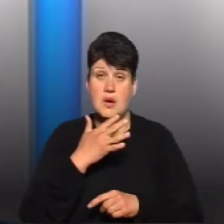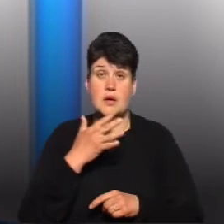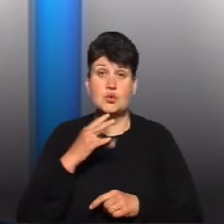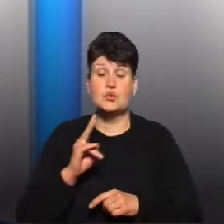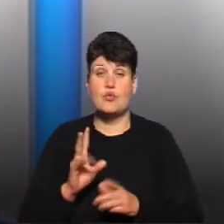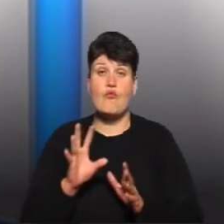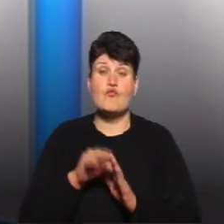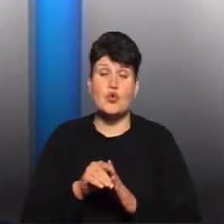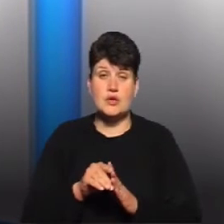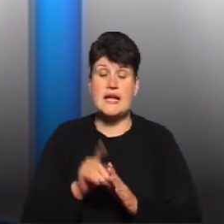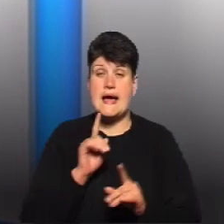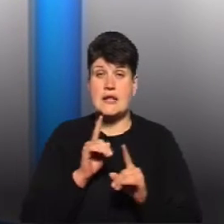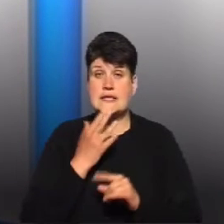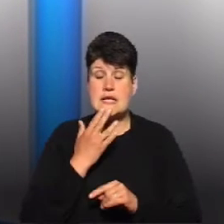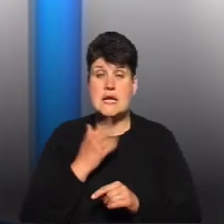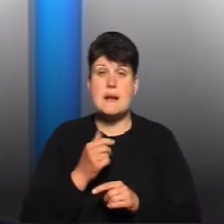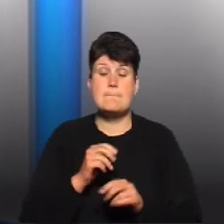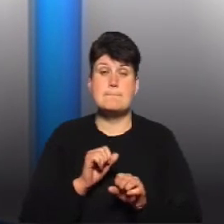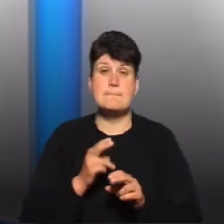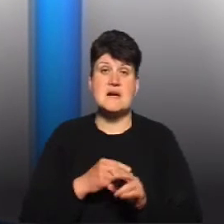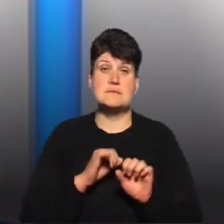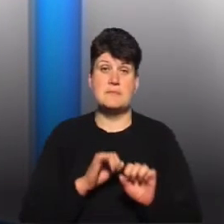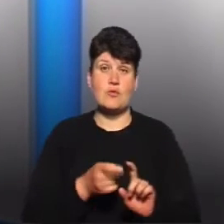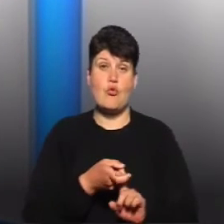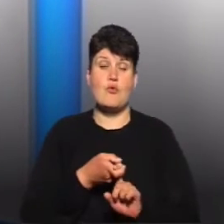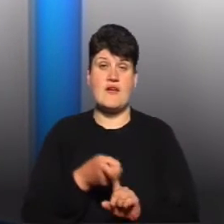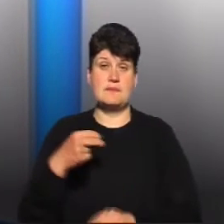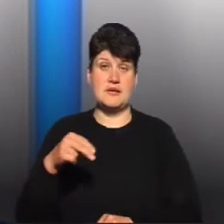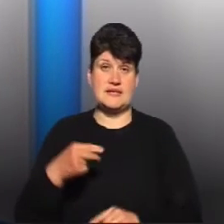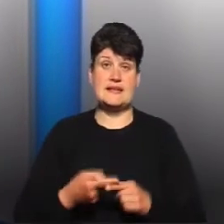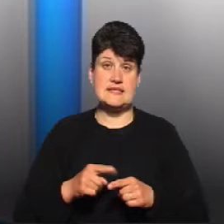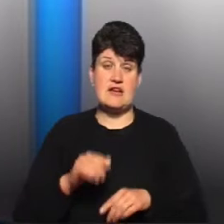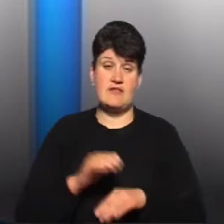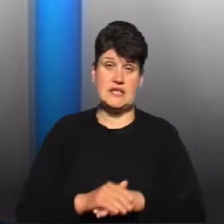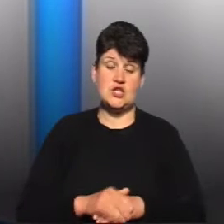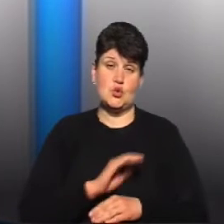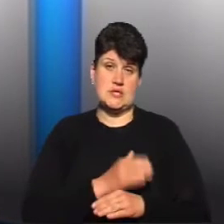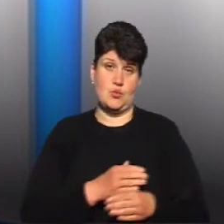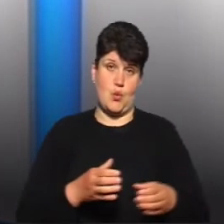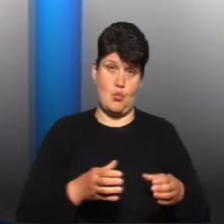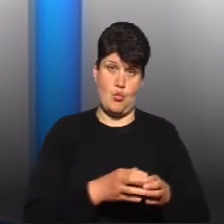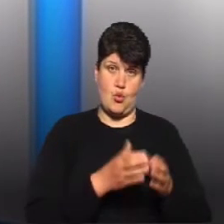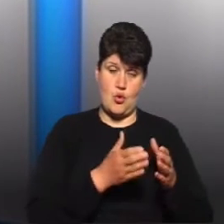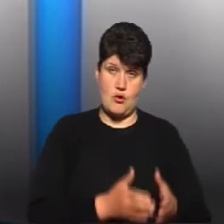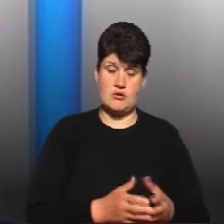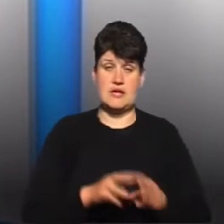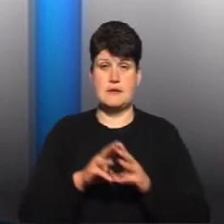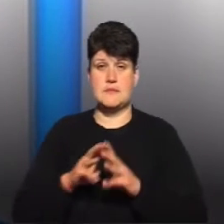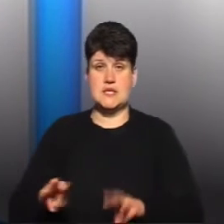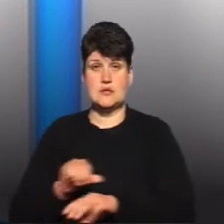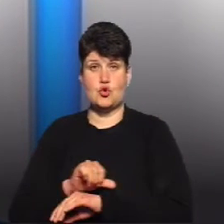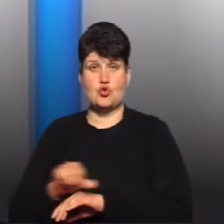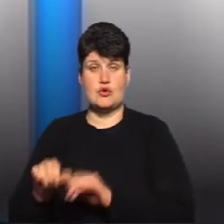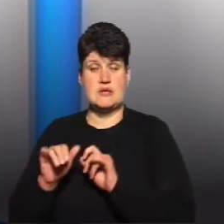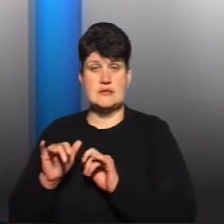національної безпеки, вони в тій чи іншій мірі пов'язані з президентом. Так? Тобто це практично і силовий блок, тобто це і міністр закордонних справ, і голова Служби